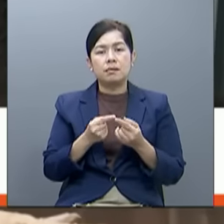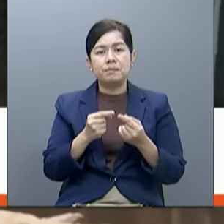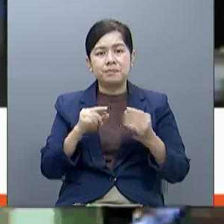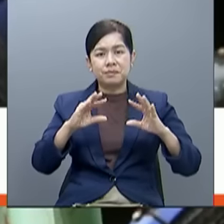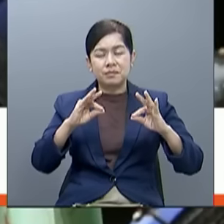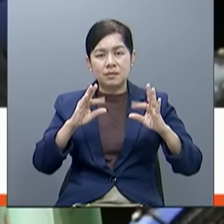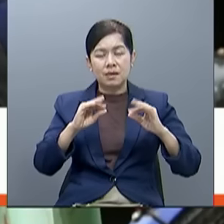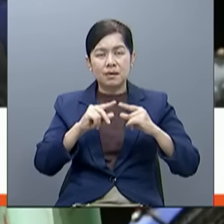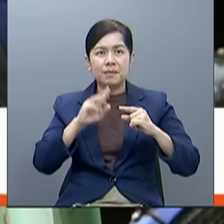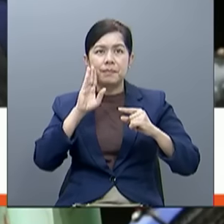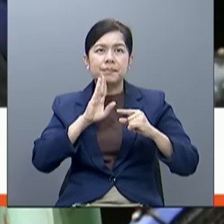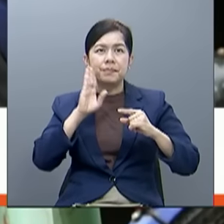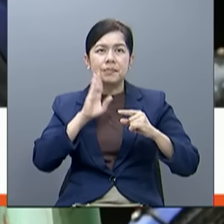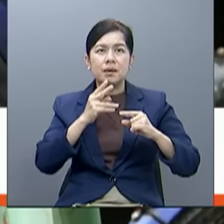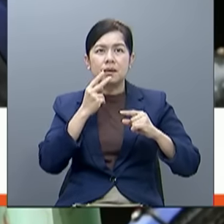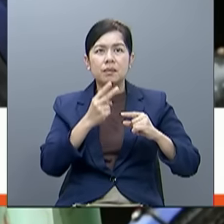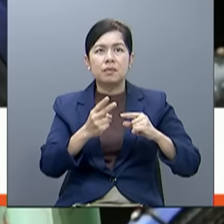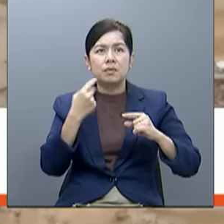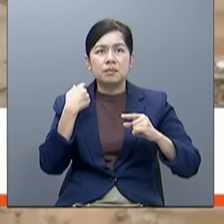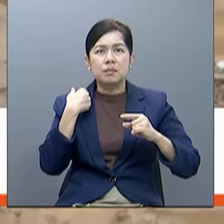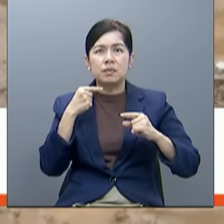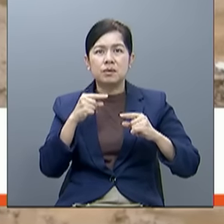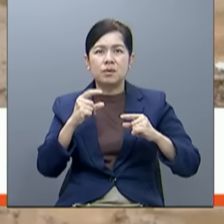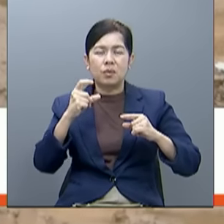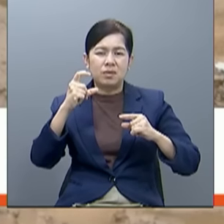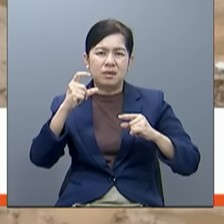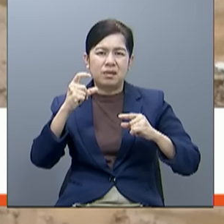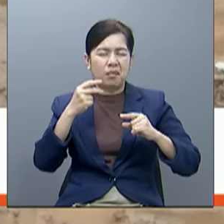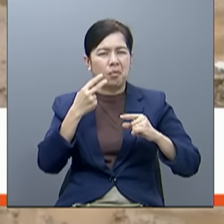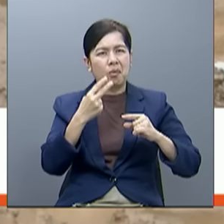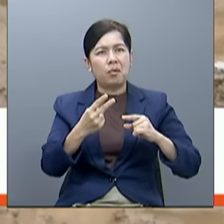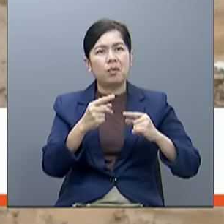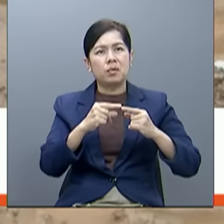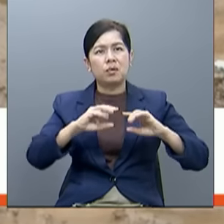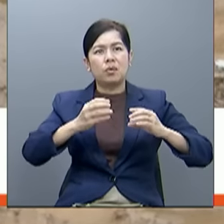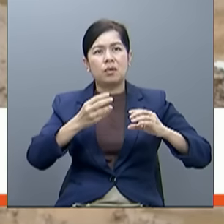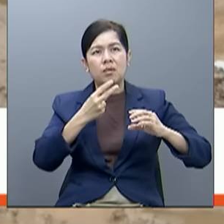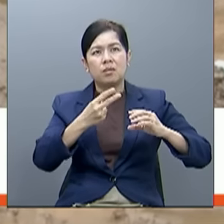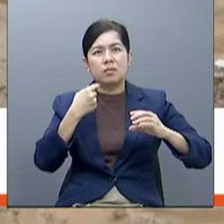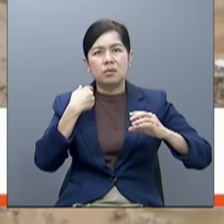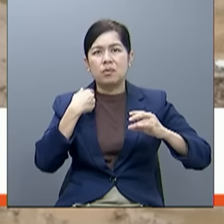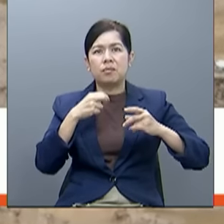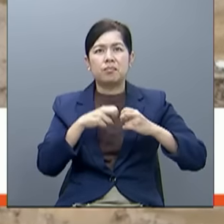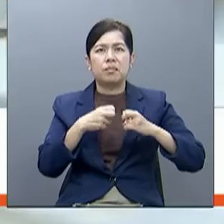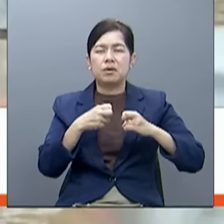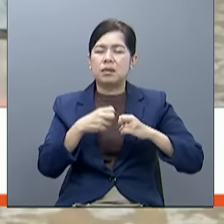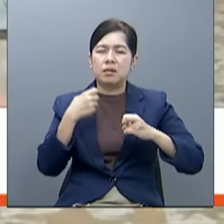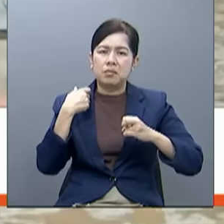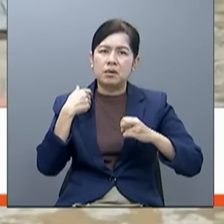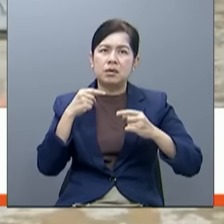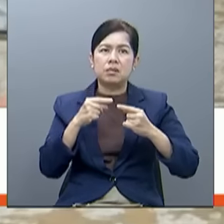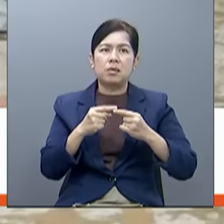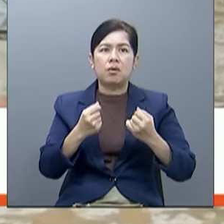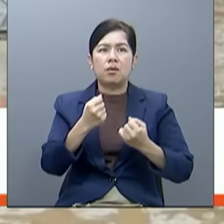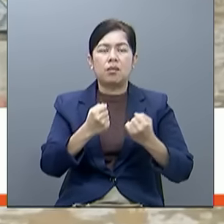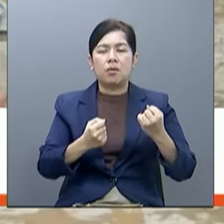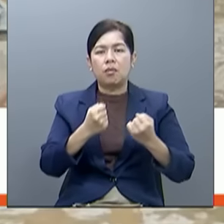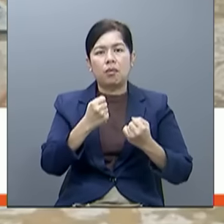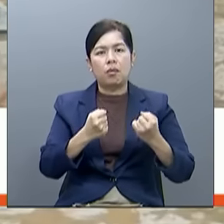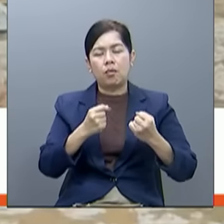ำพัดมาหนาครึ่งล้อรถยนต์ครับบางจุดหนาเกือบ1เมตรนี่เป็นอุปสรรคที่ทำให้การเคลื่อนย้ายรถยนต์ที่จอดเสีย